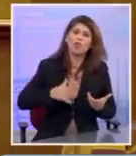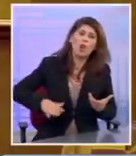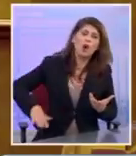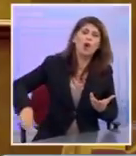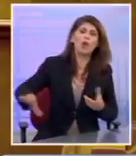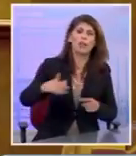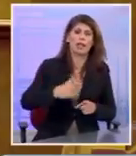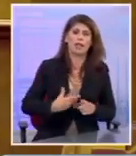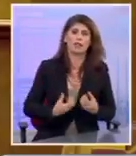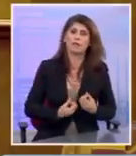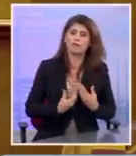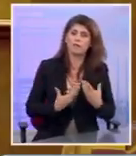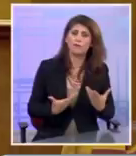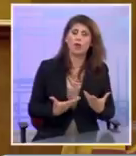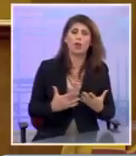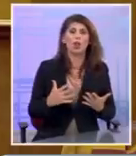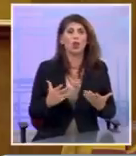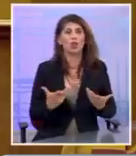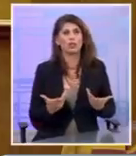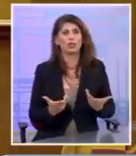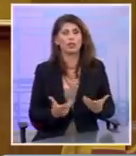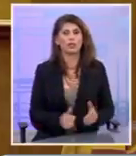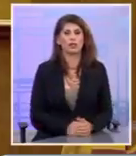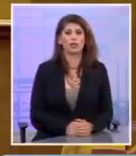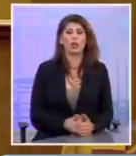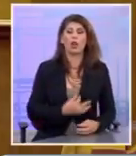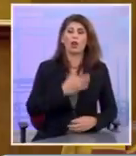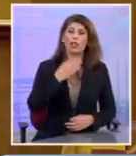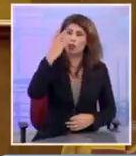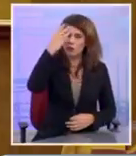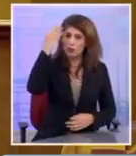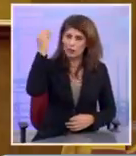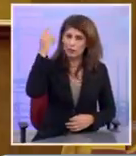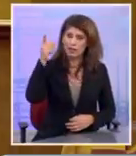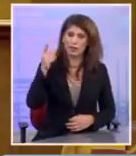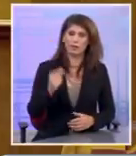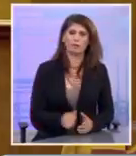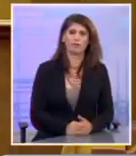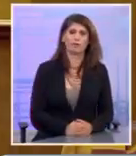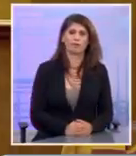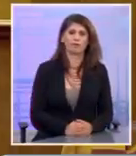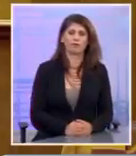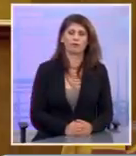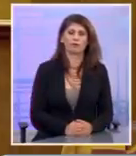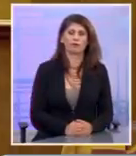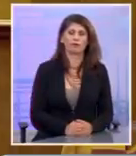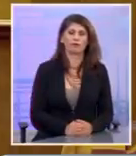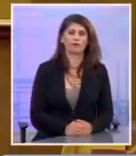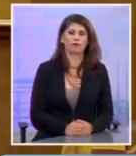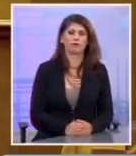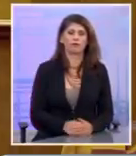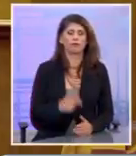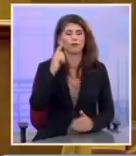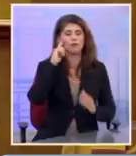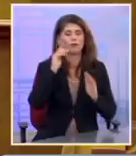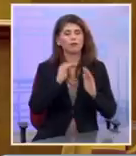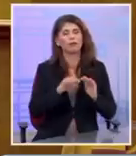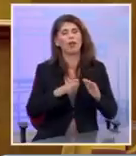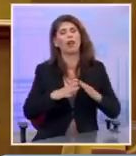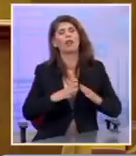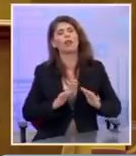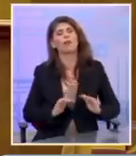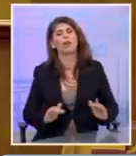Έλληνες νιώθουν, ότι ο κύριος Τσίπρας αναπαύεται πάνω στο αλαζονικό